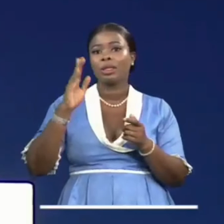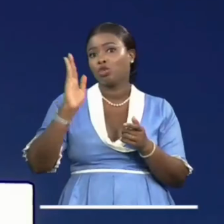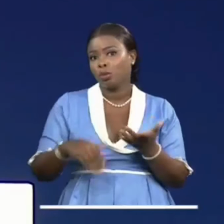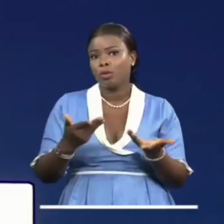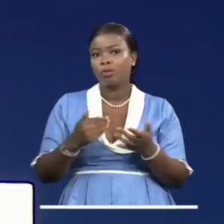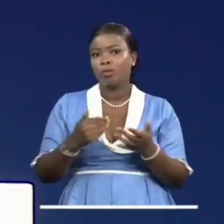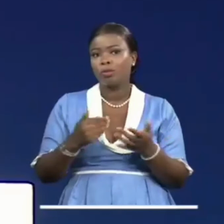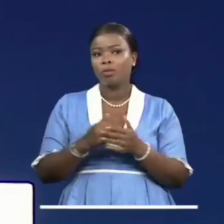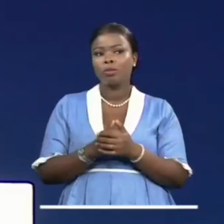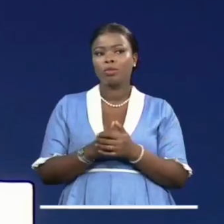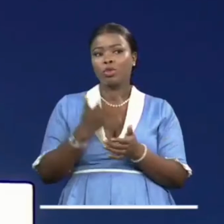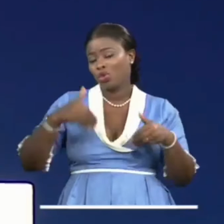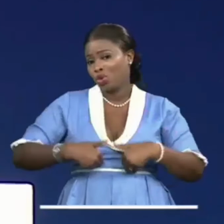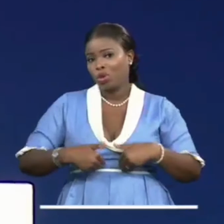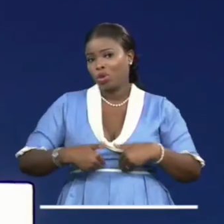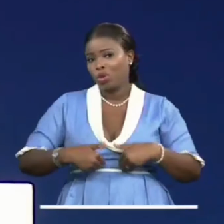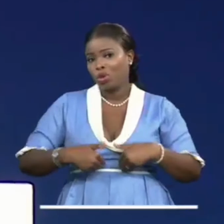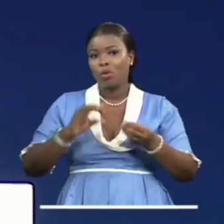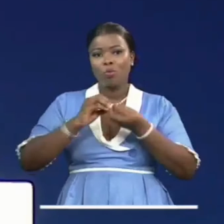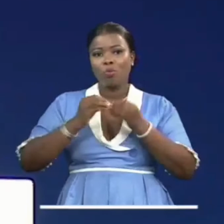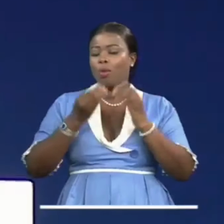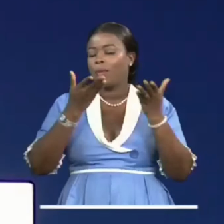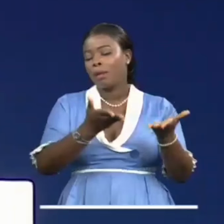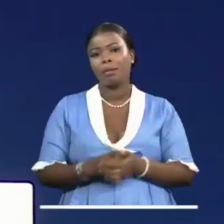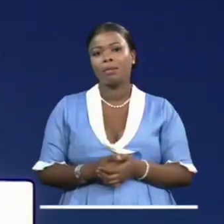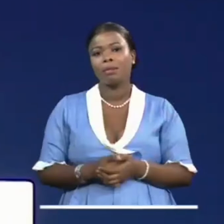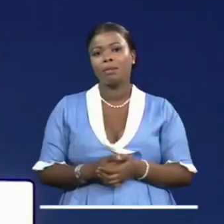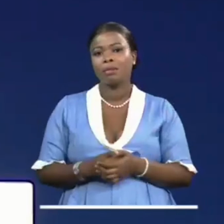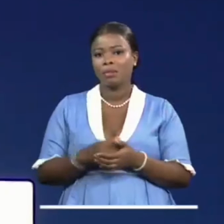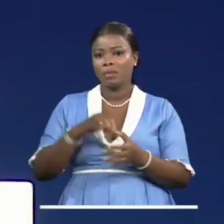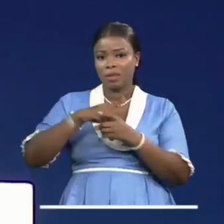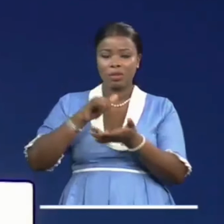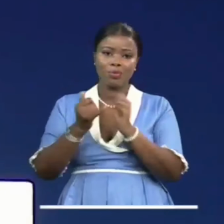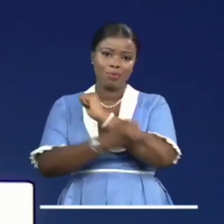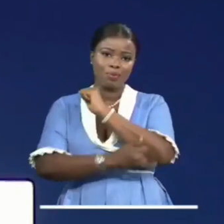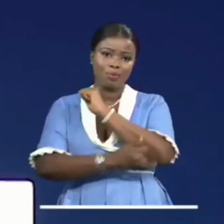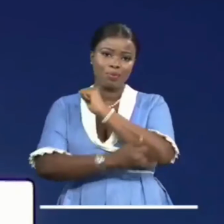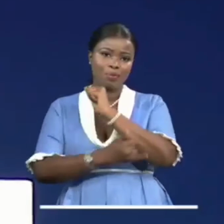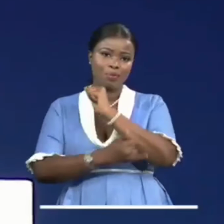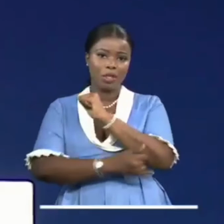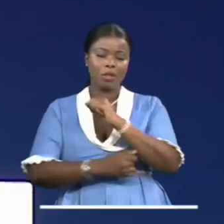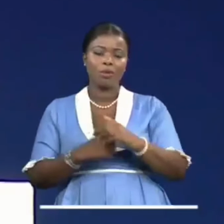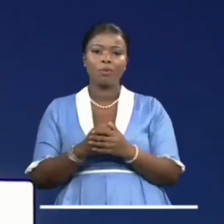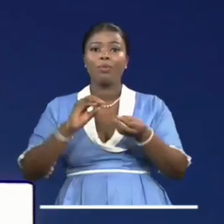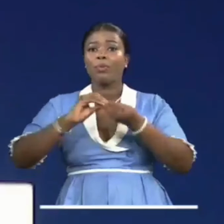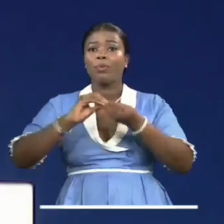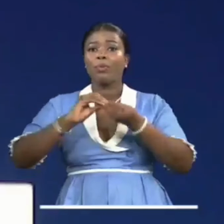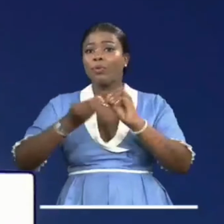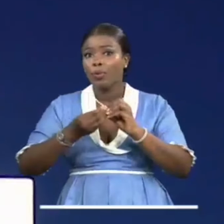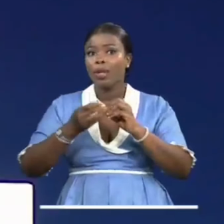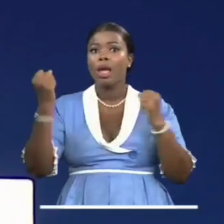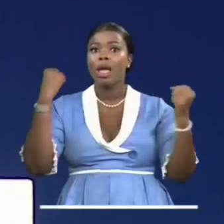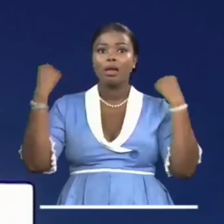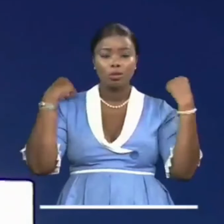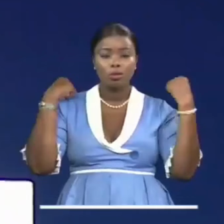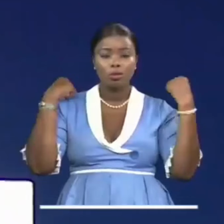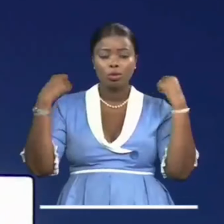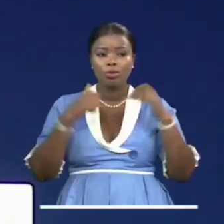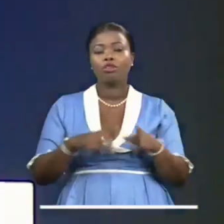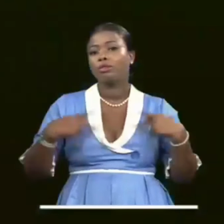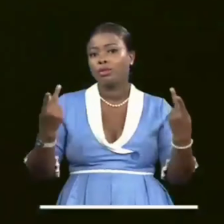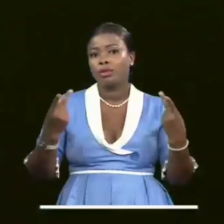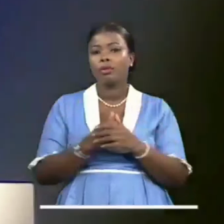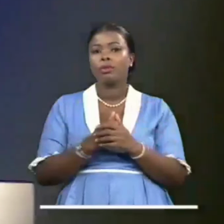auquel les jeunes sont confrontés dans ce pays les autres aspects la problématique du sport qui doitêre considéré comme un vivier de